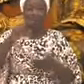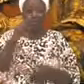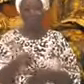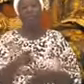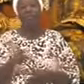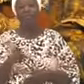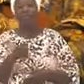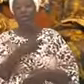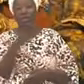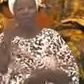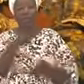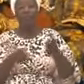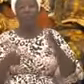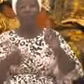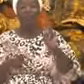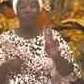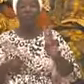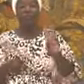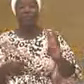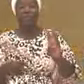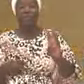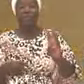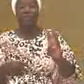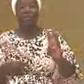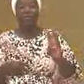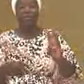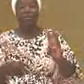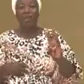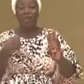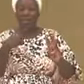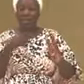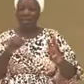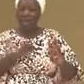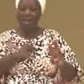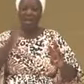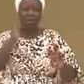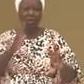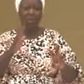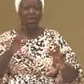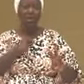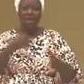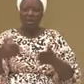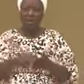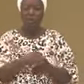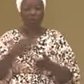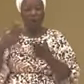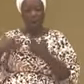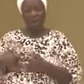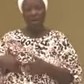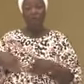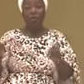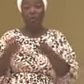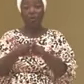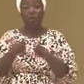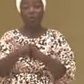verser 20,6 et dit je le ferai je vous donnerai un corps nouveau